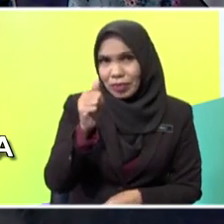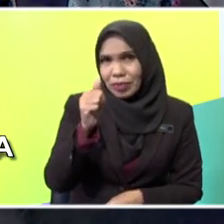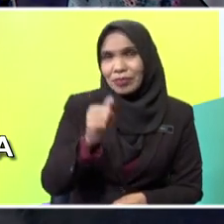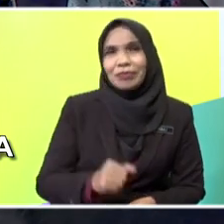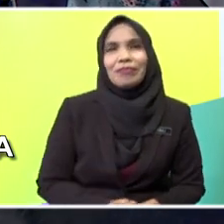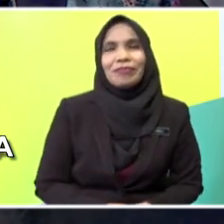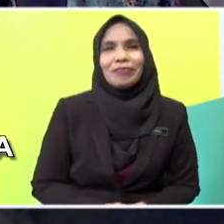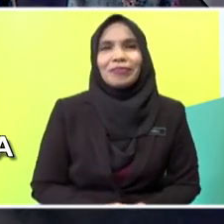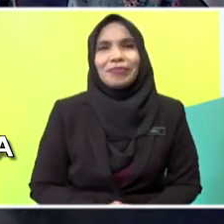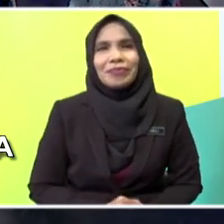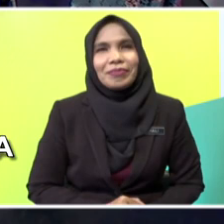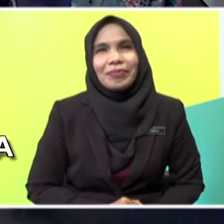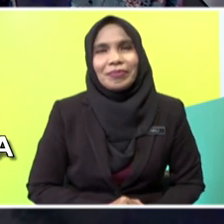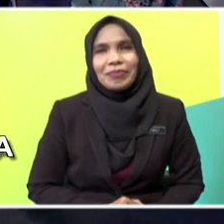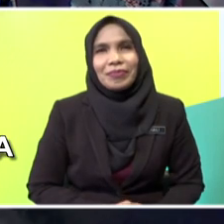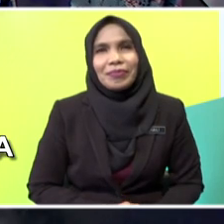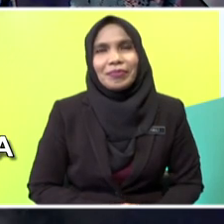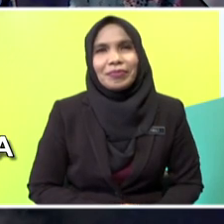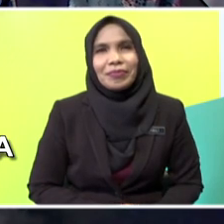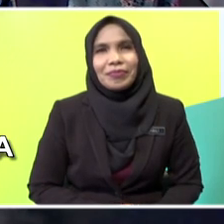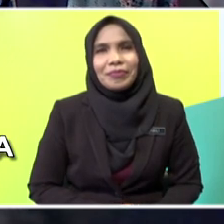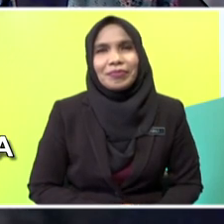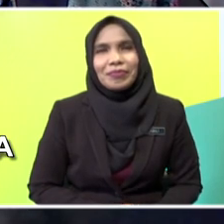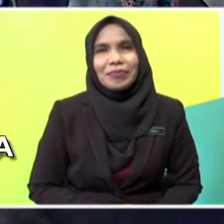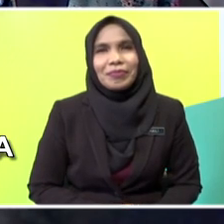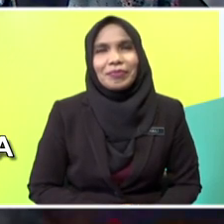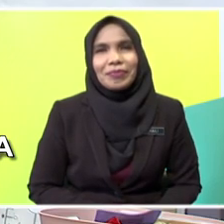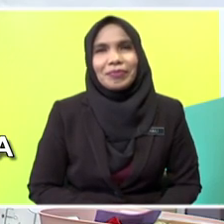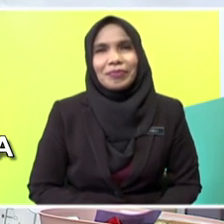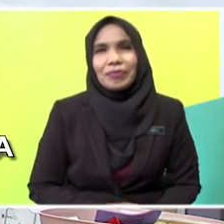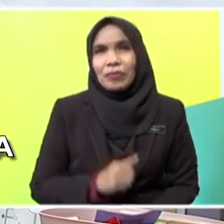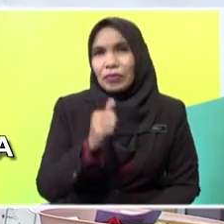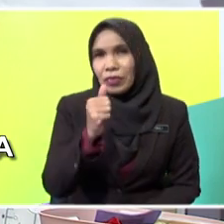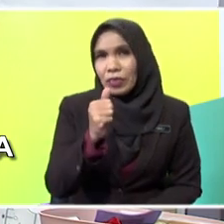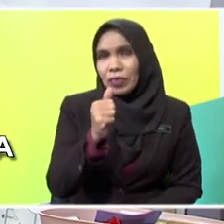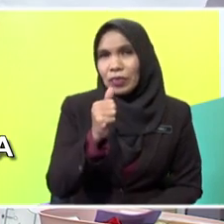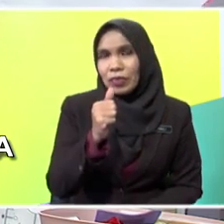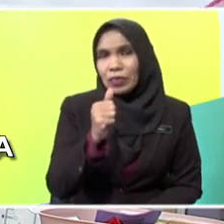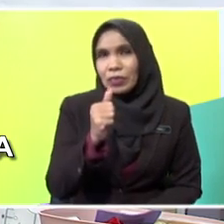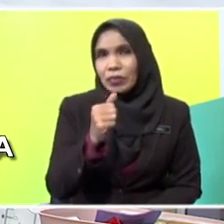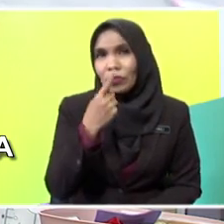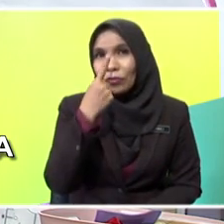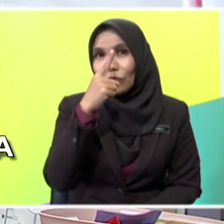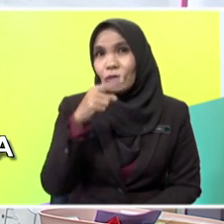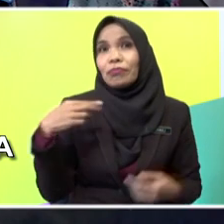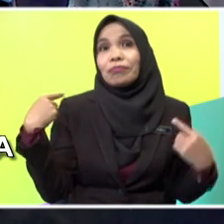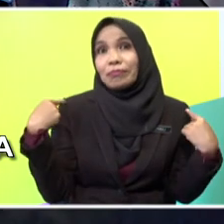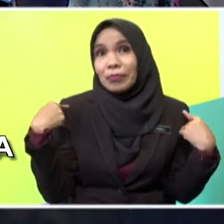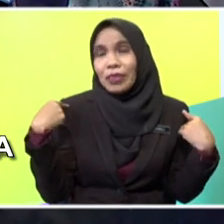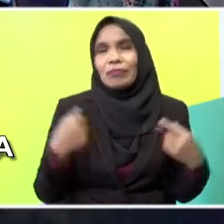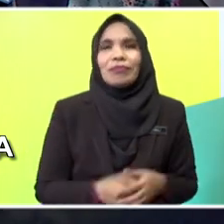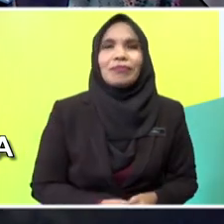A. Bagi saya mudah. Tulis A. A. Baiklah. A mewakili bahu. Bahu. Okey, lepas A